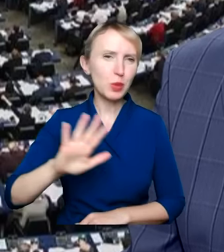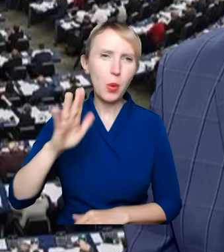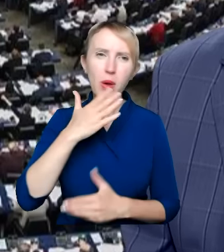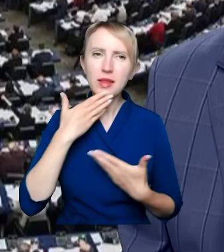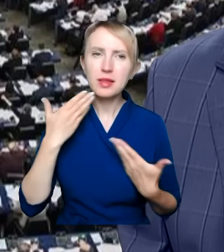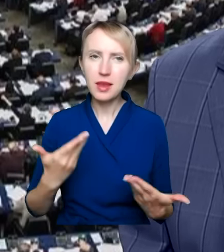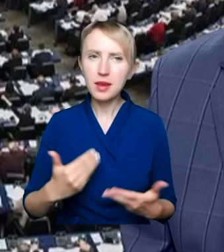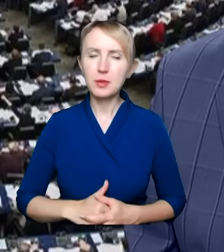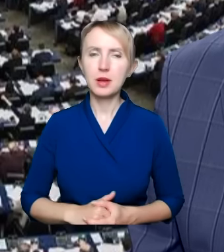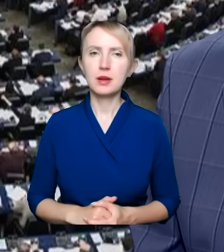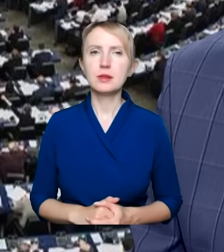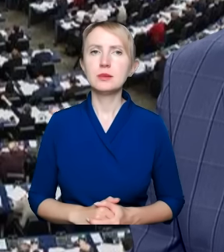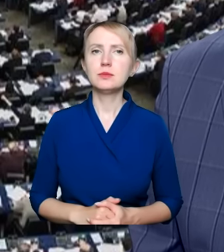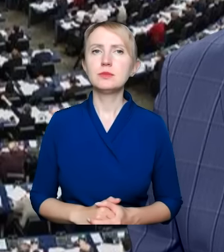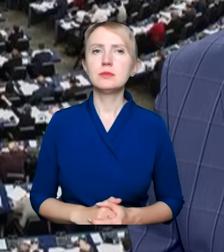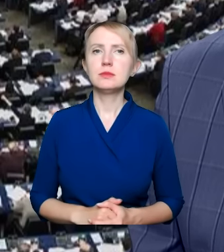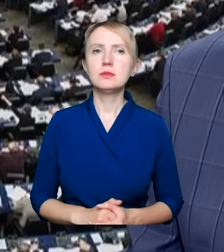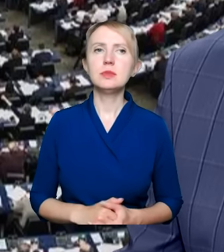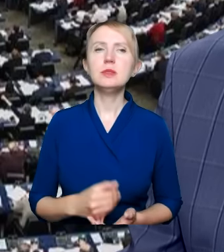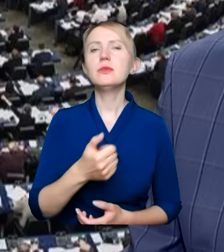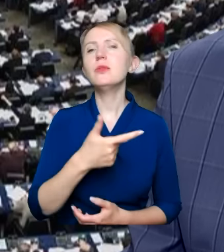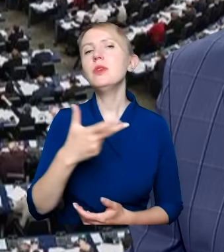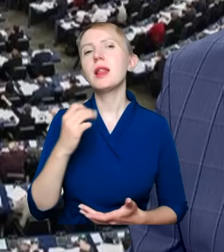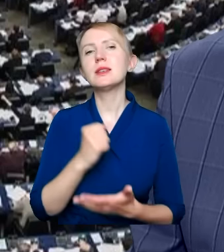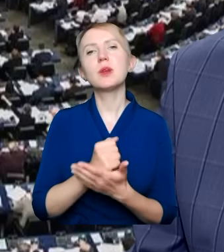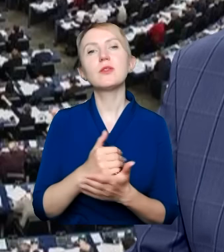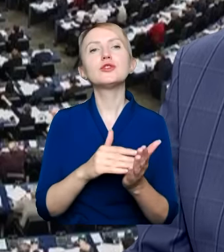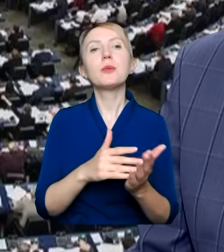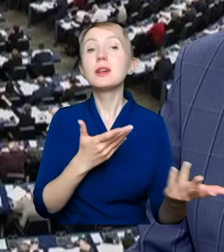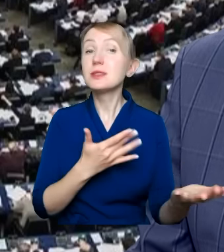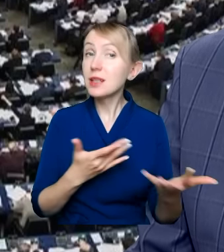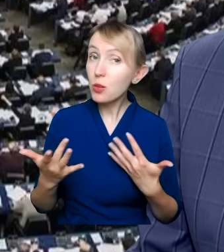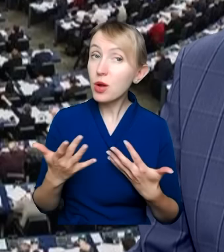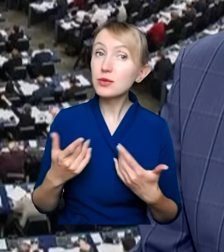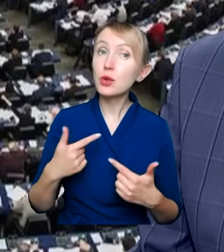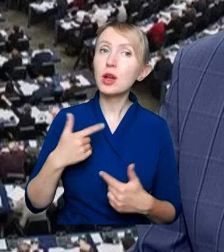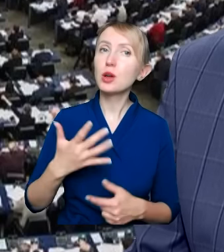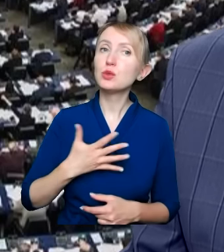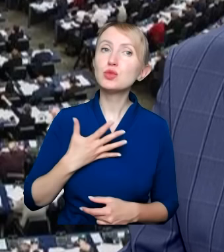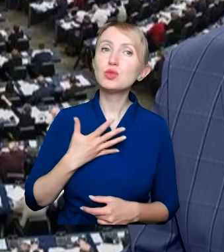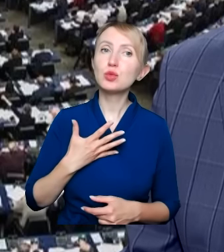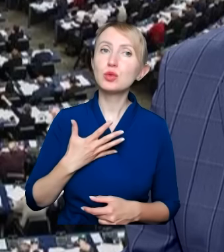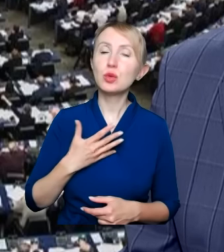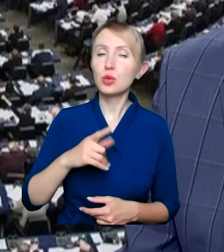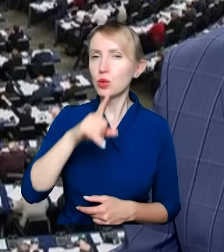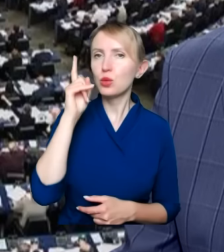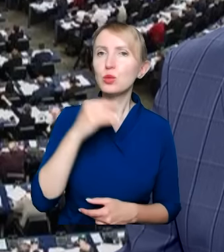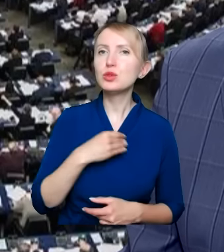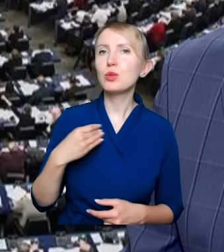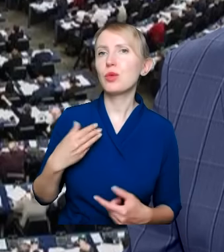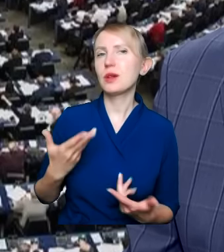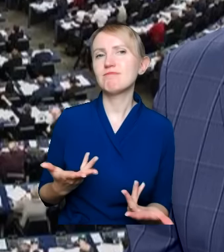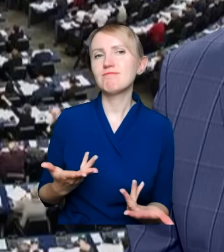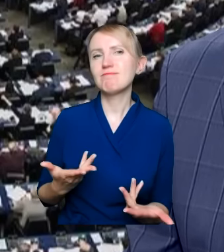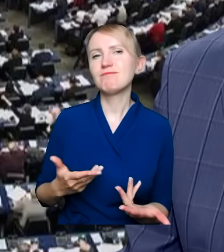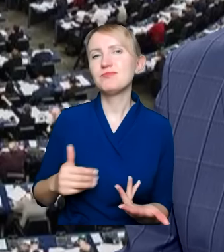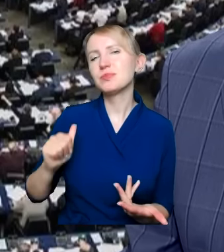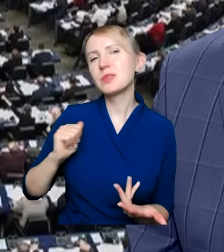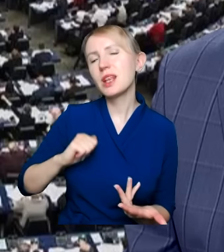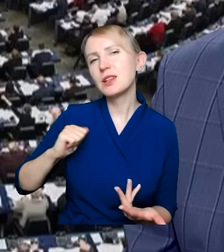że jest tam szereg rzeczy do załatwienia to wydaje się stawiałbym taką tezę że jednak Polacy No czekali by na jakąś